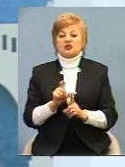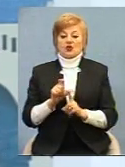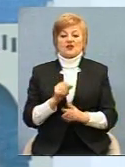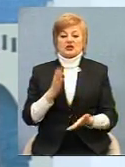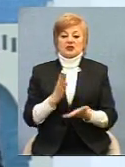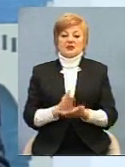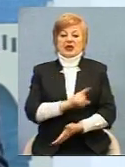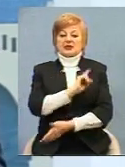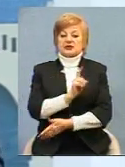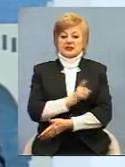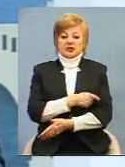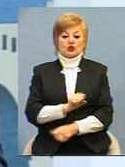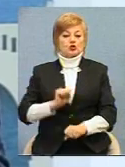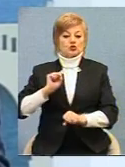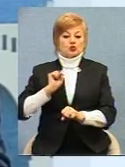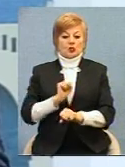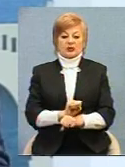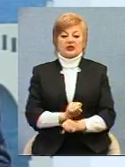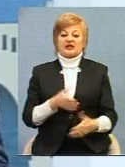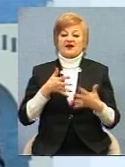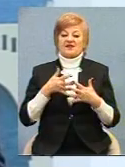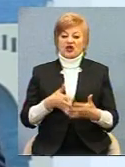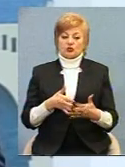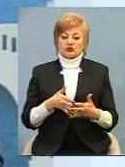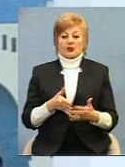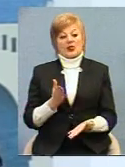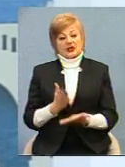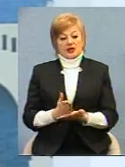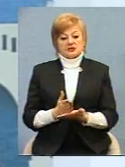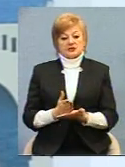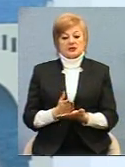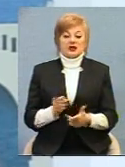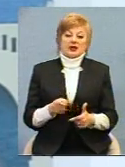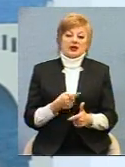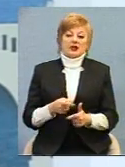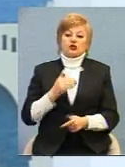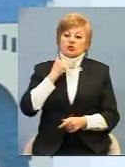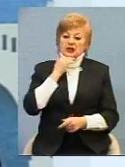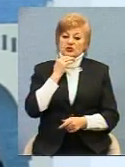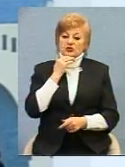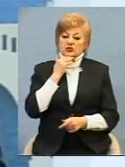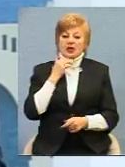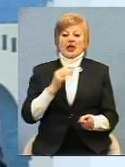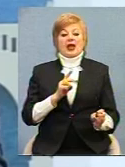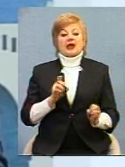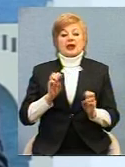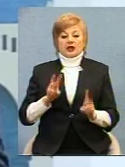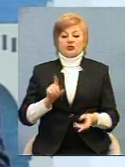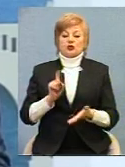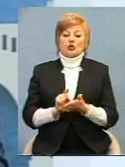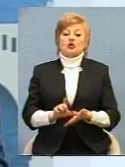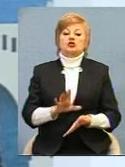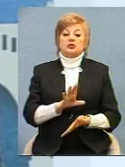мають силу зупинити війну. Чи вони є? Чи їх достатньо? І яким має